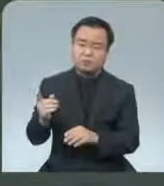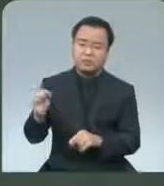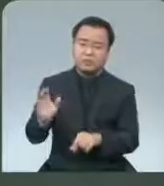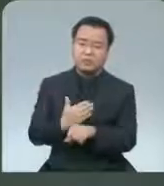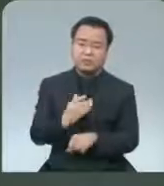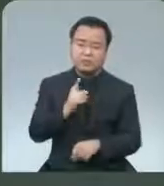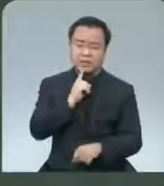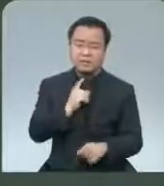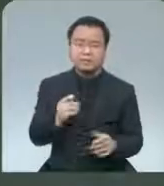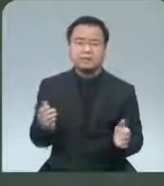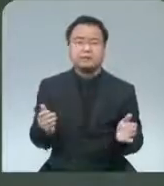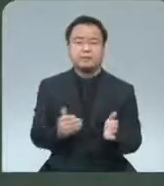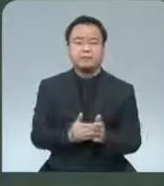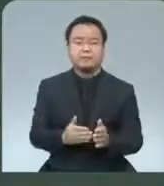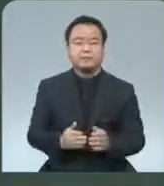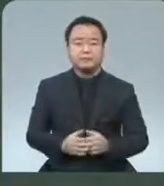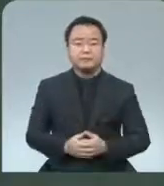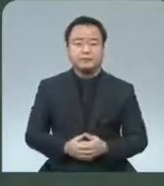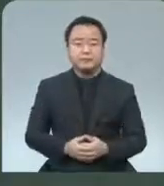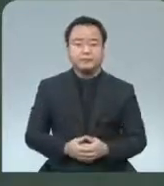Korea Utara i